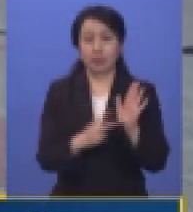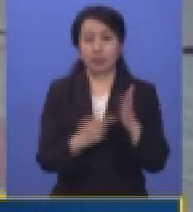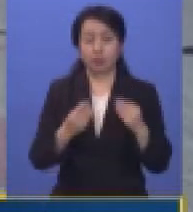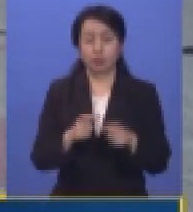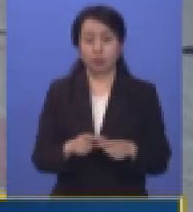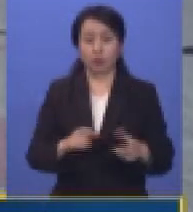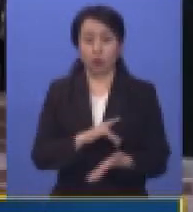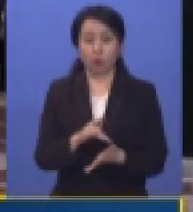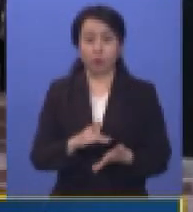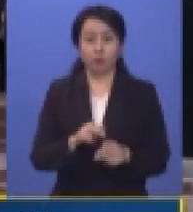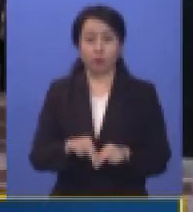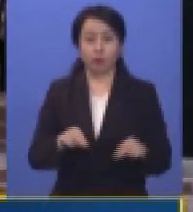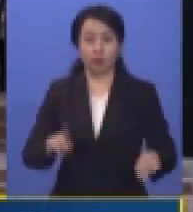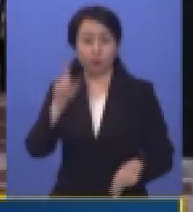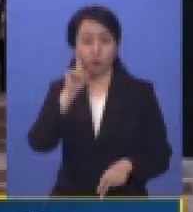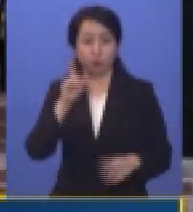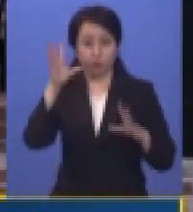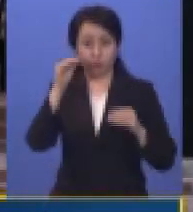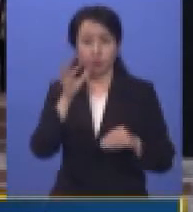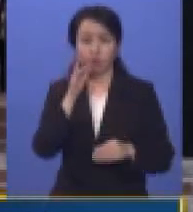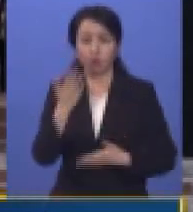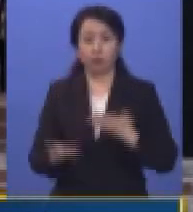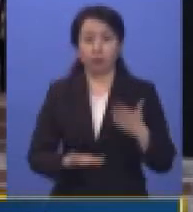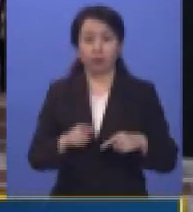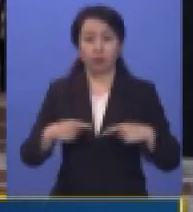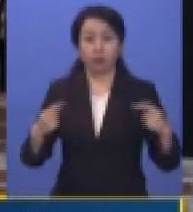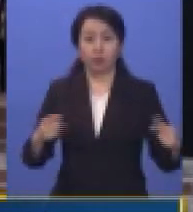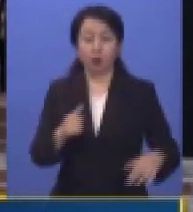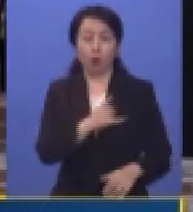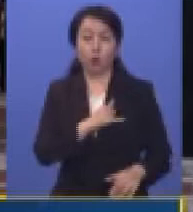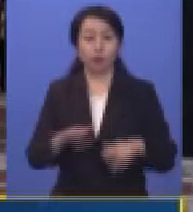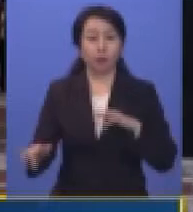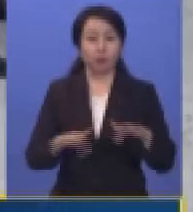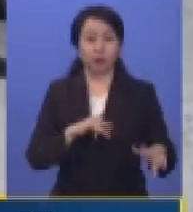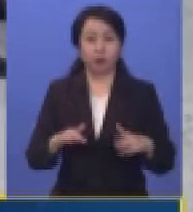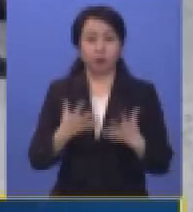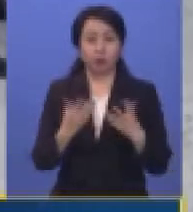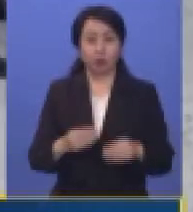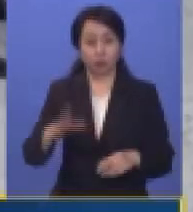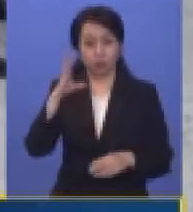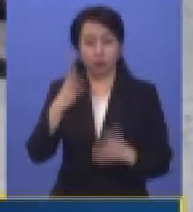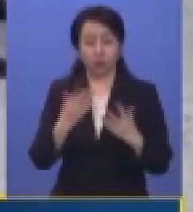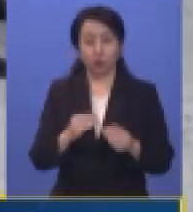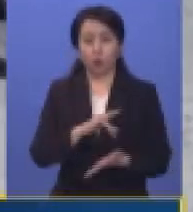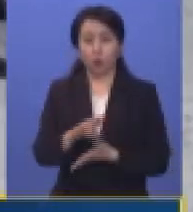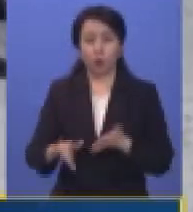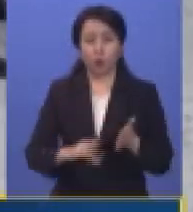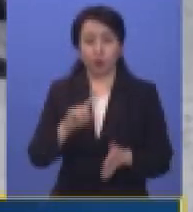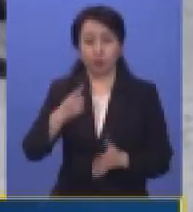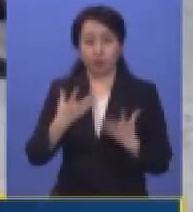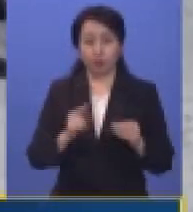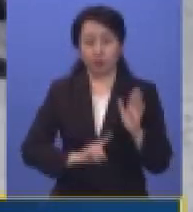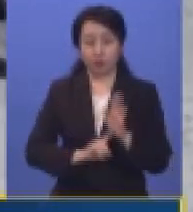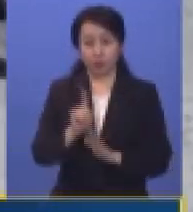гости Петропавловска в удобное вечернее время смогут посещать разнообразные культурные мероприятия ко дню столицы и ко дню города. Первый день начался